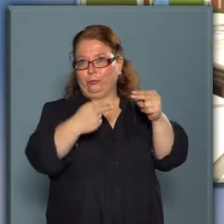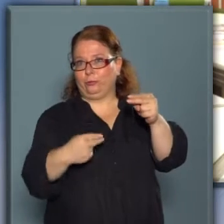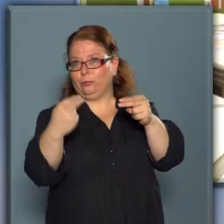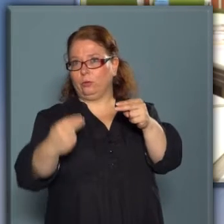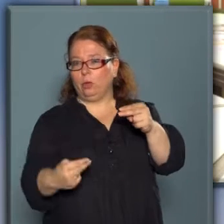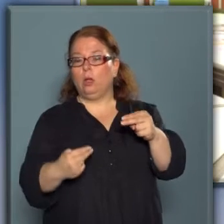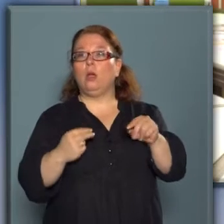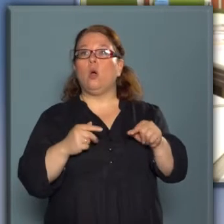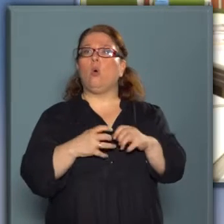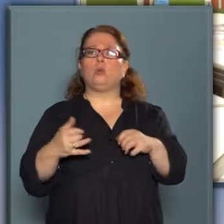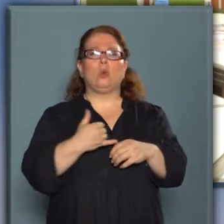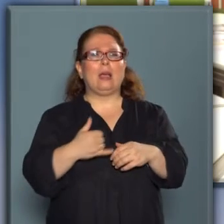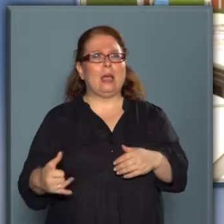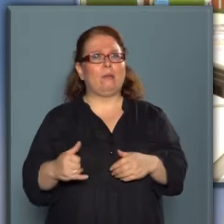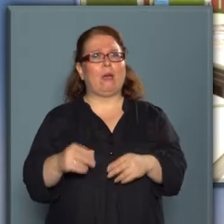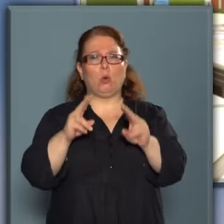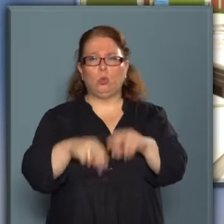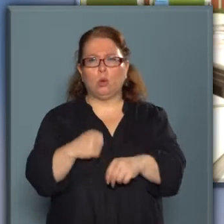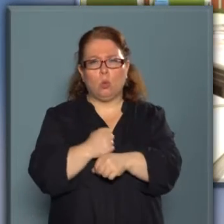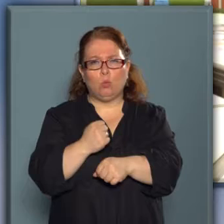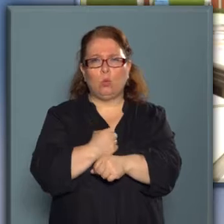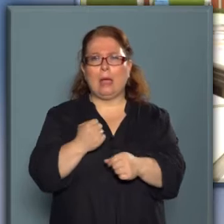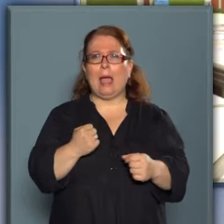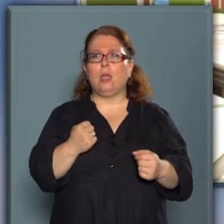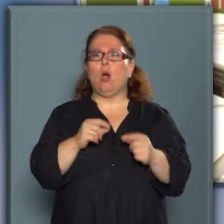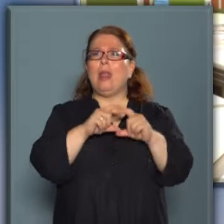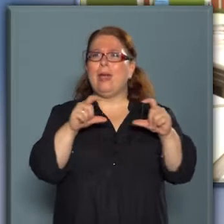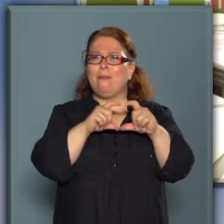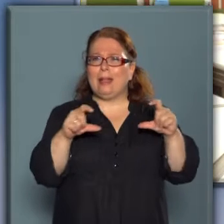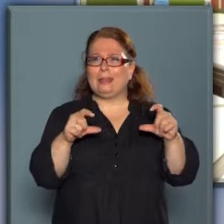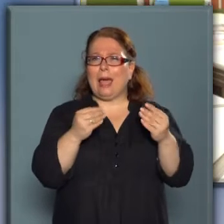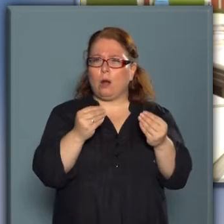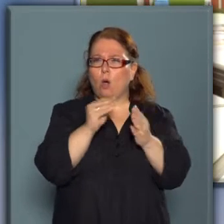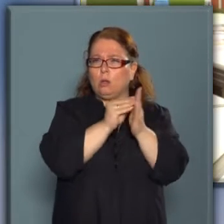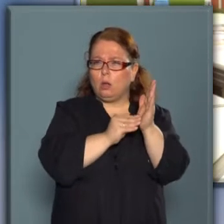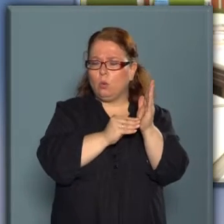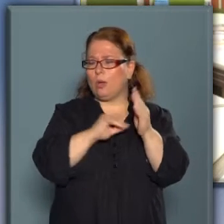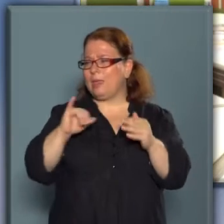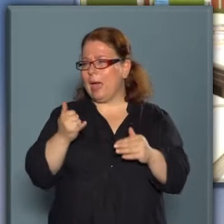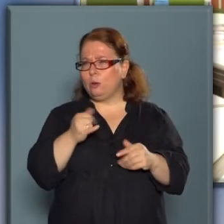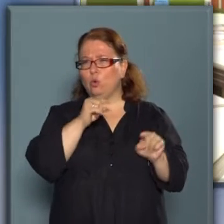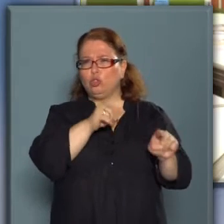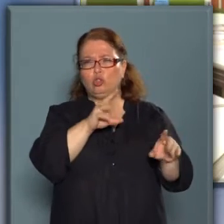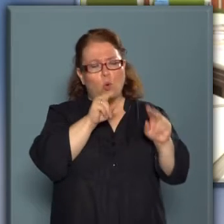halott. Hosszú évek kutató munkájával, levéltári adatokkal a János